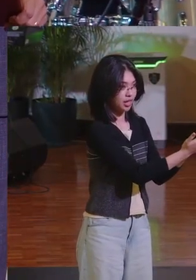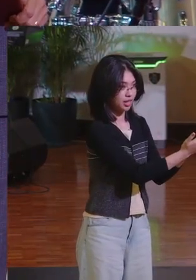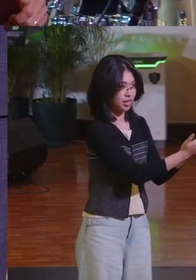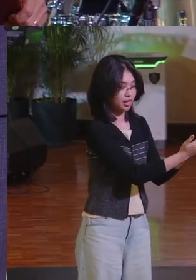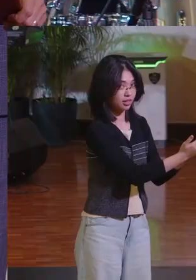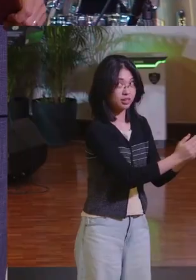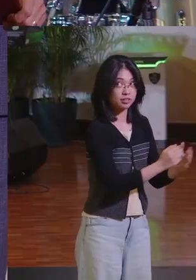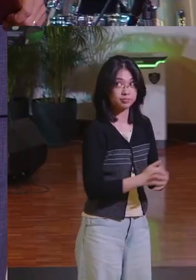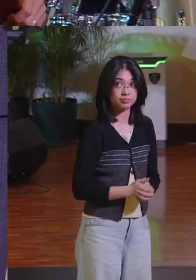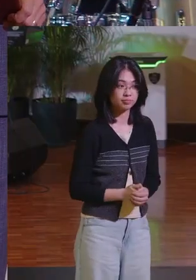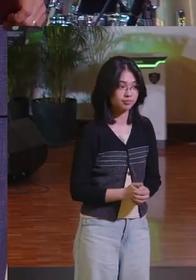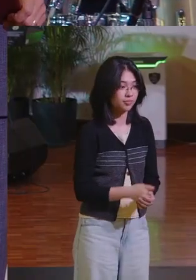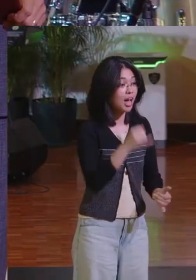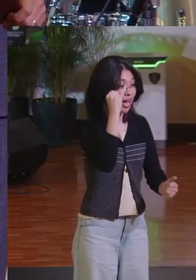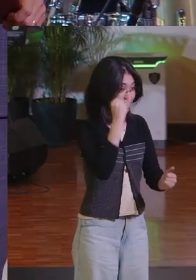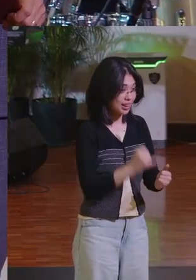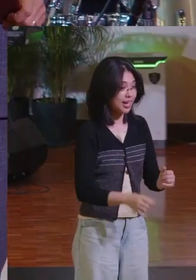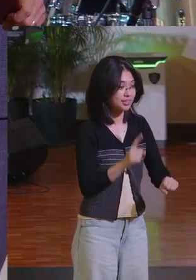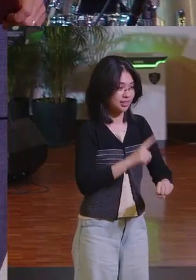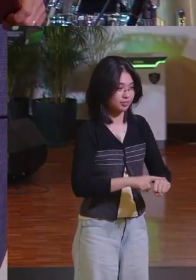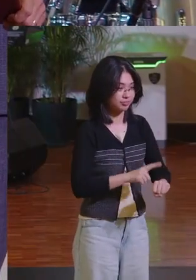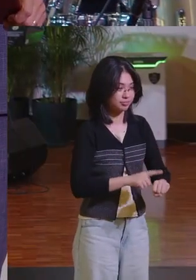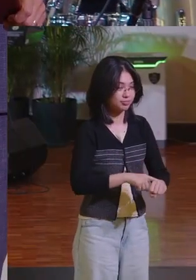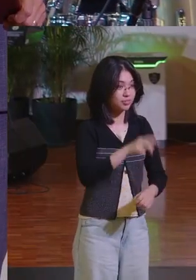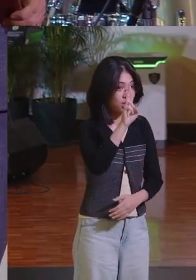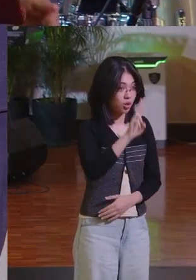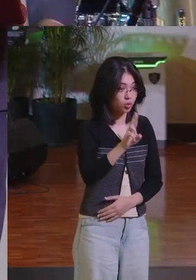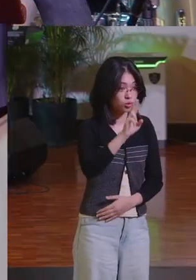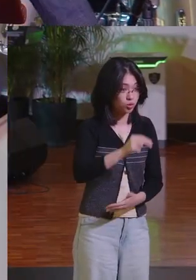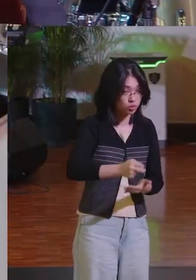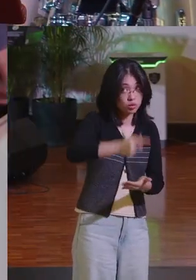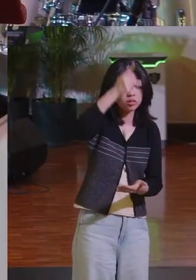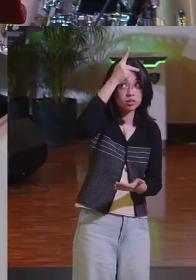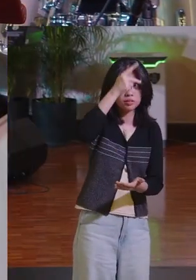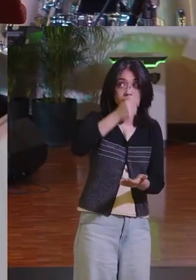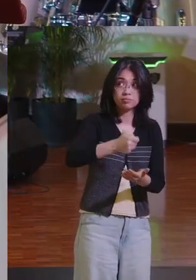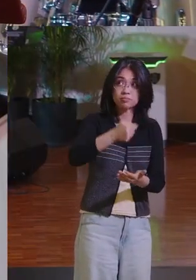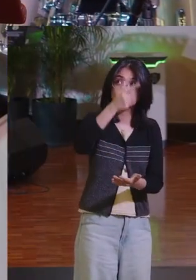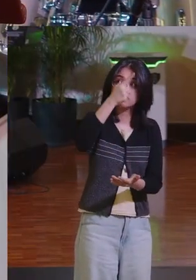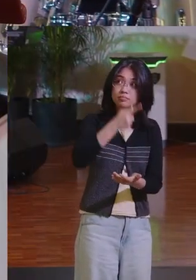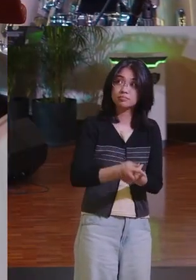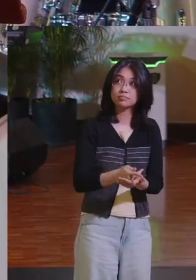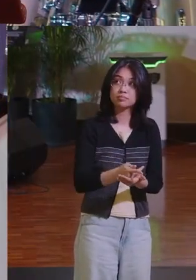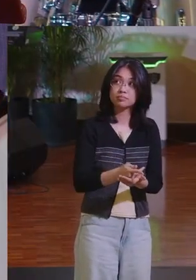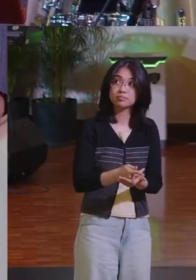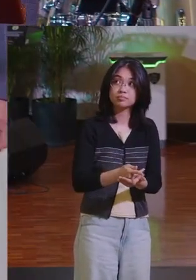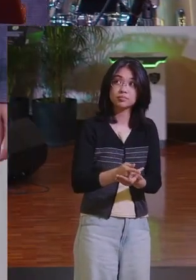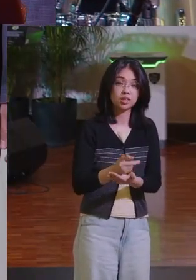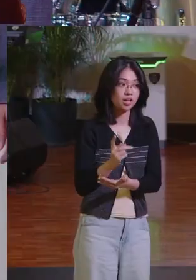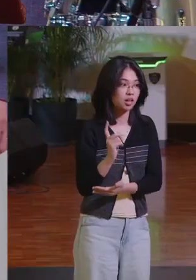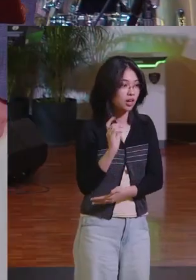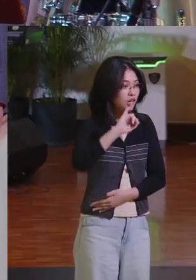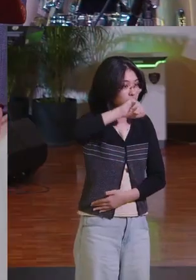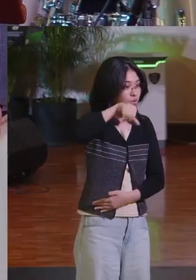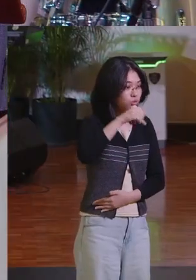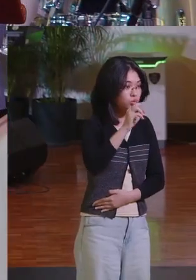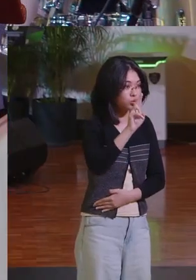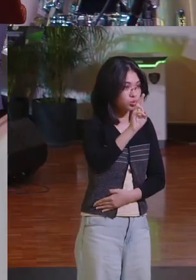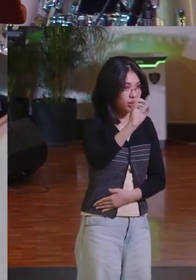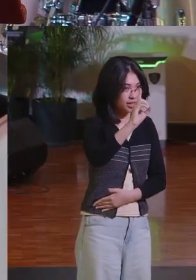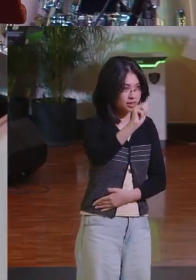incident o pangyayari na kung saan ginamit po yung casting of lots, ito po ay yung si Judas Iscariot ay